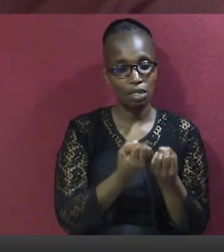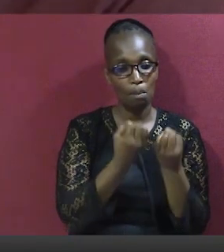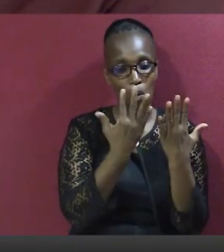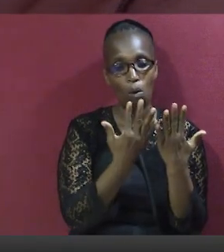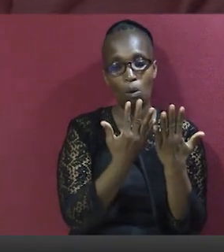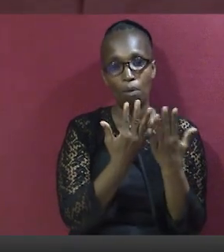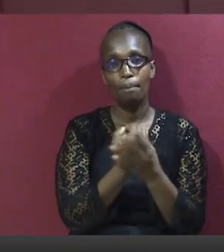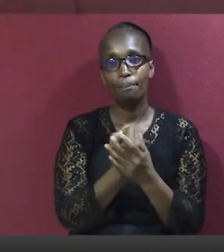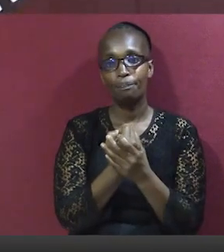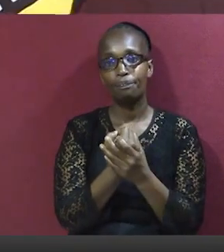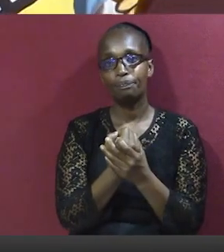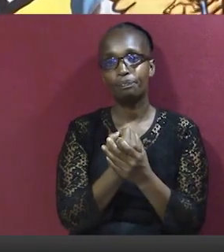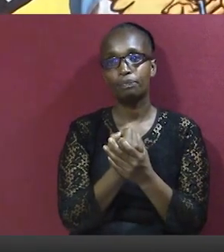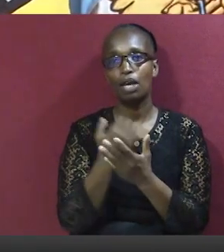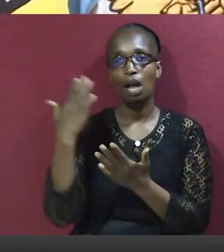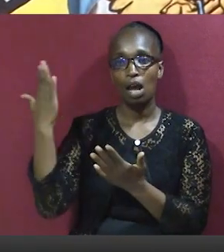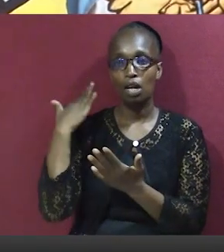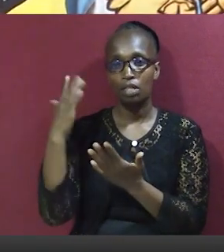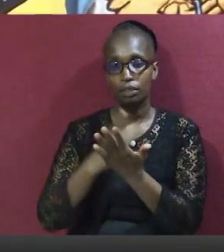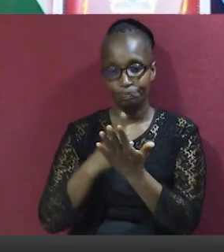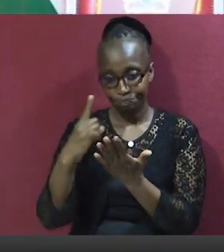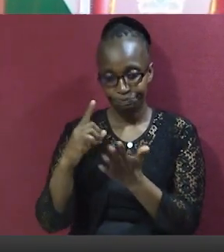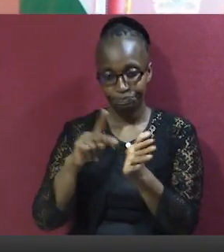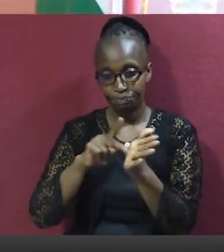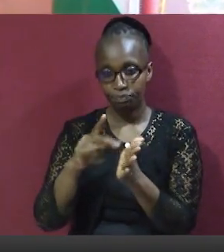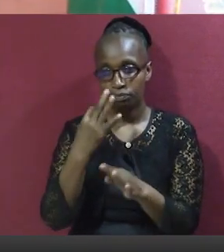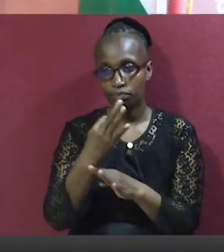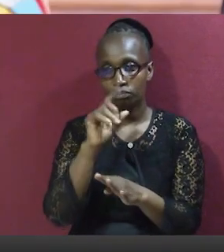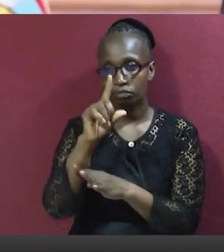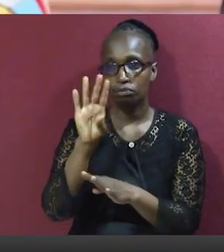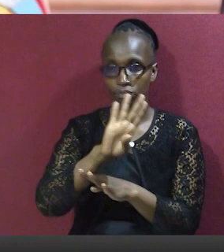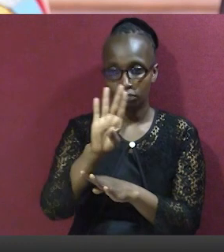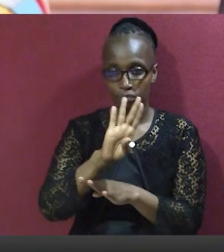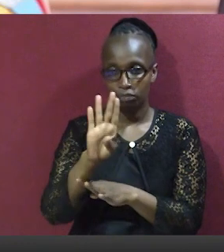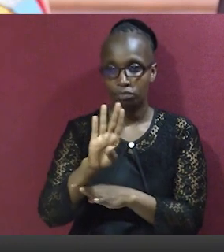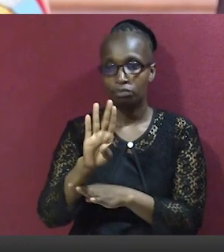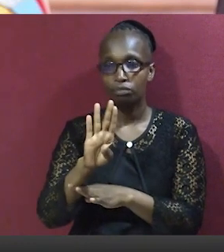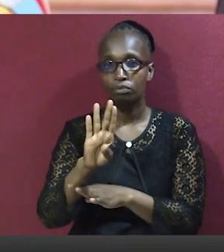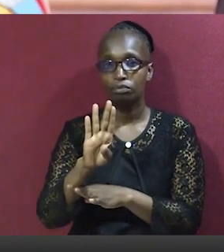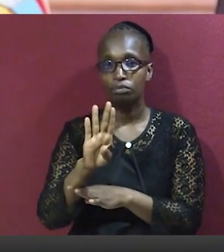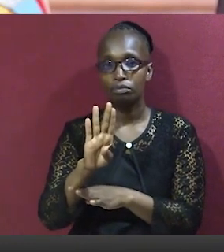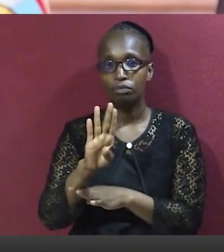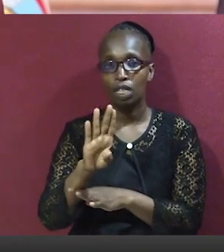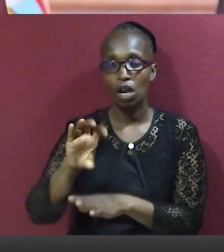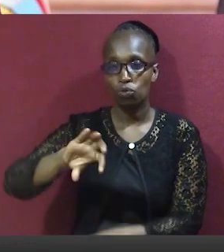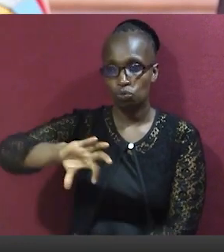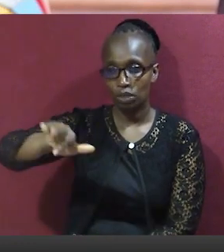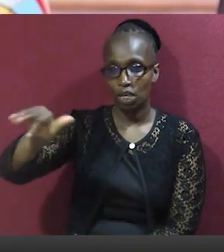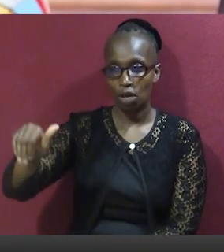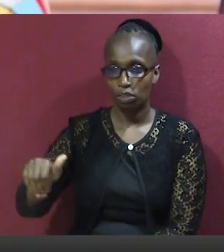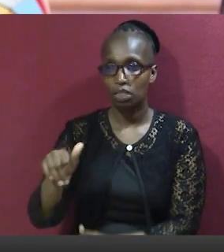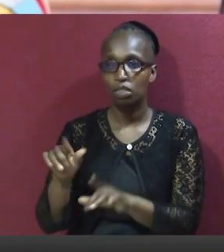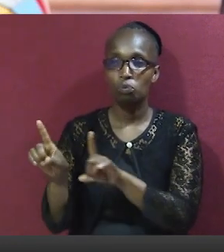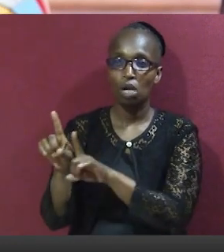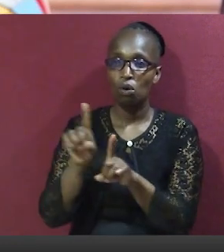ya kukusanya mapato zaidi. The week before we paid about 31 billion shillings to our